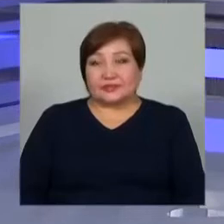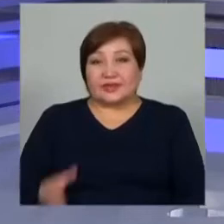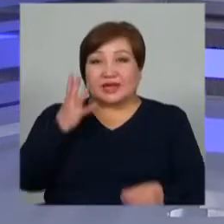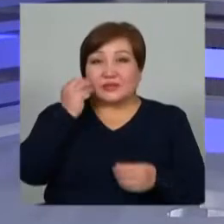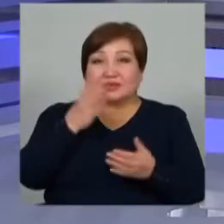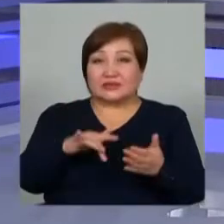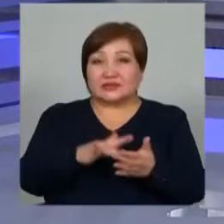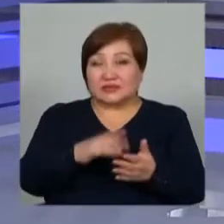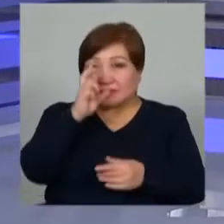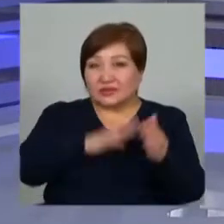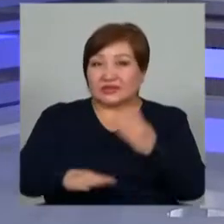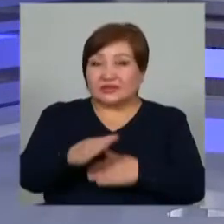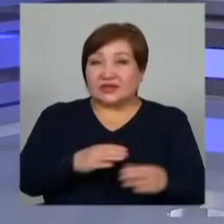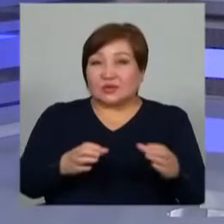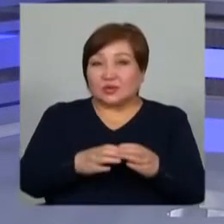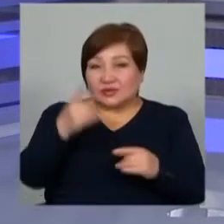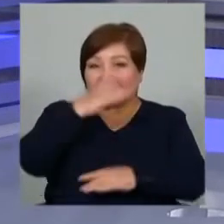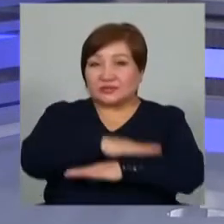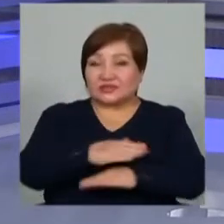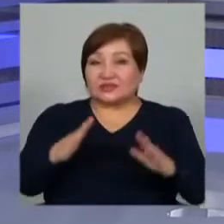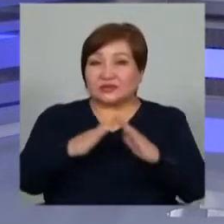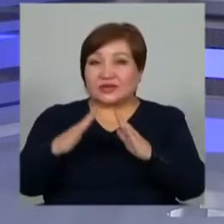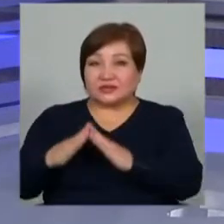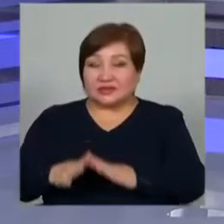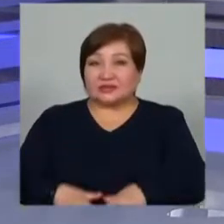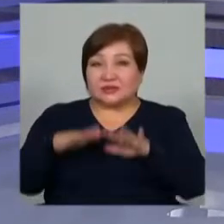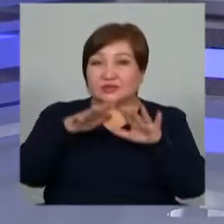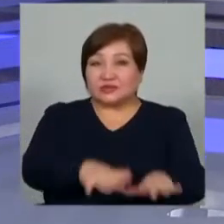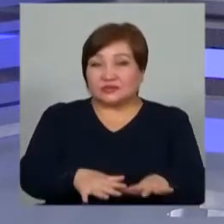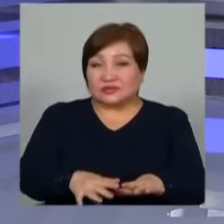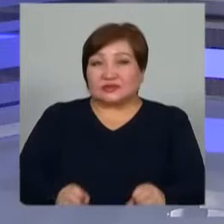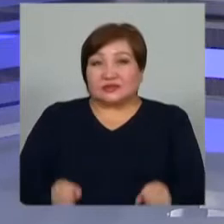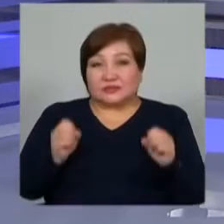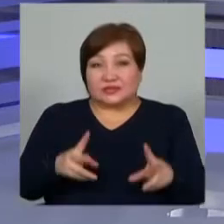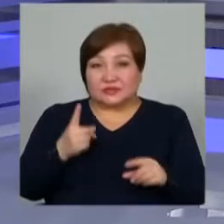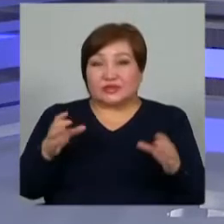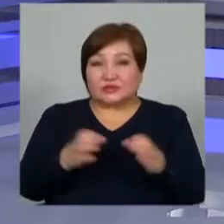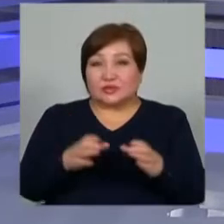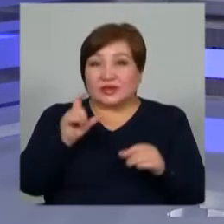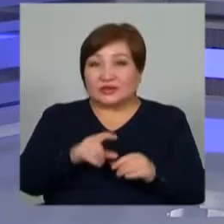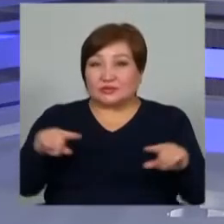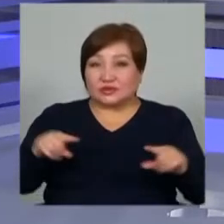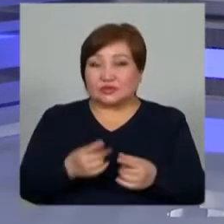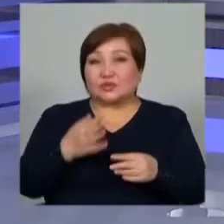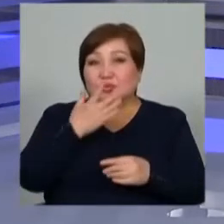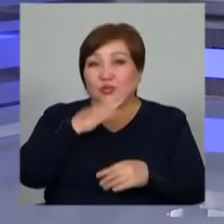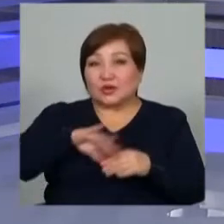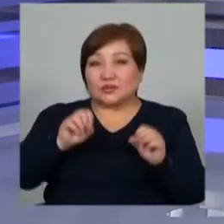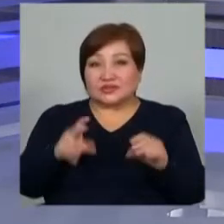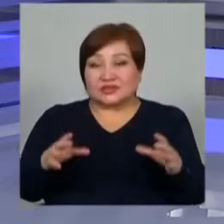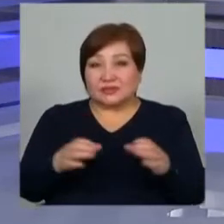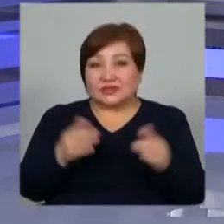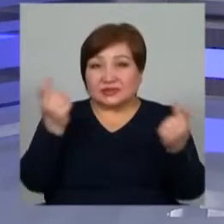Алматыда мемлекеттік органдардың әкімшілік ғимараттарына шабуыл жасады деген күдікпен бір топ адам ұсталды. Бұл туралы Ұлттық қауіпсіздік комитеті